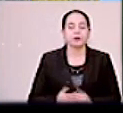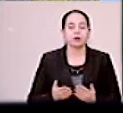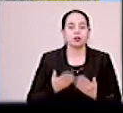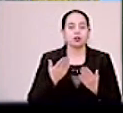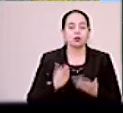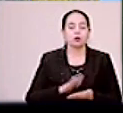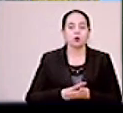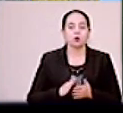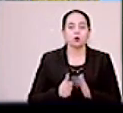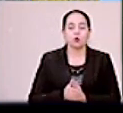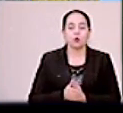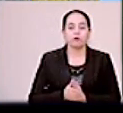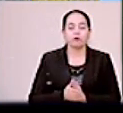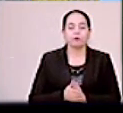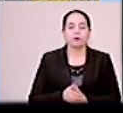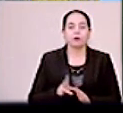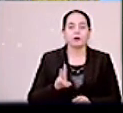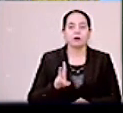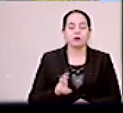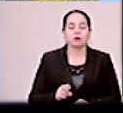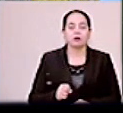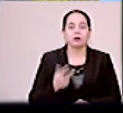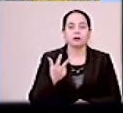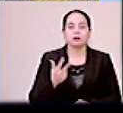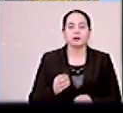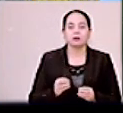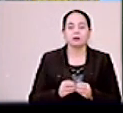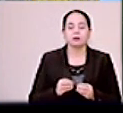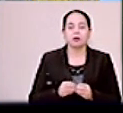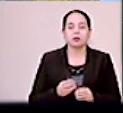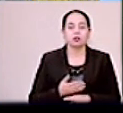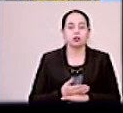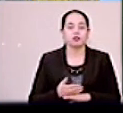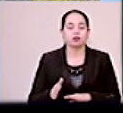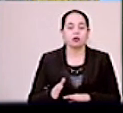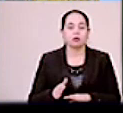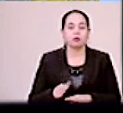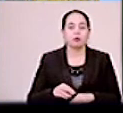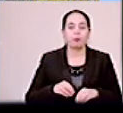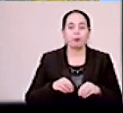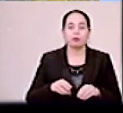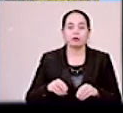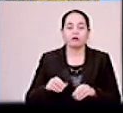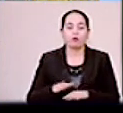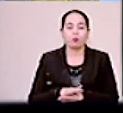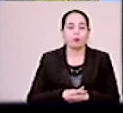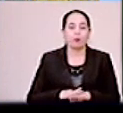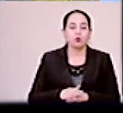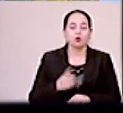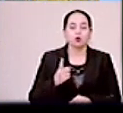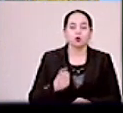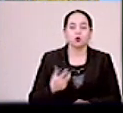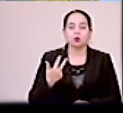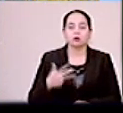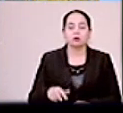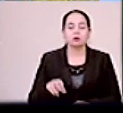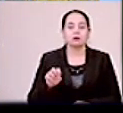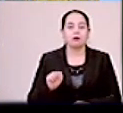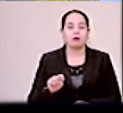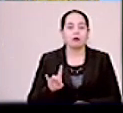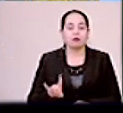Читаю условия. На 3 десятых части посевной площади в 130